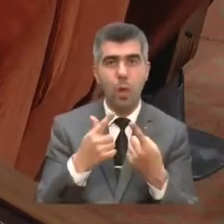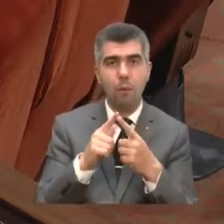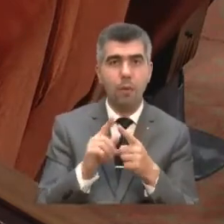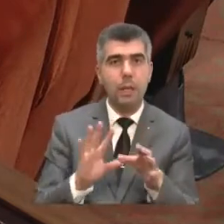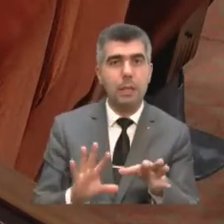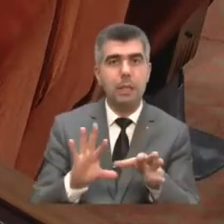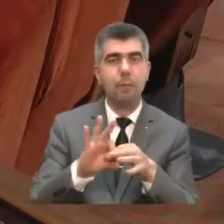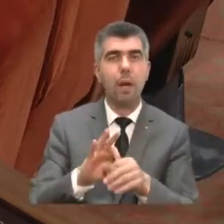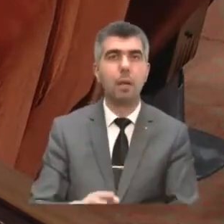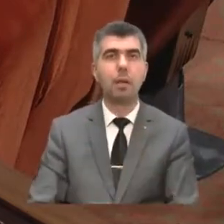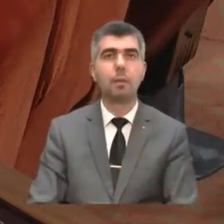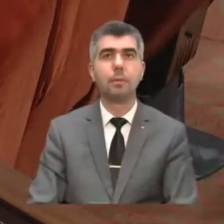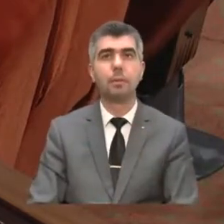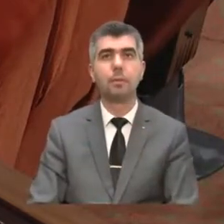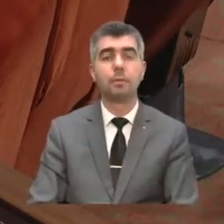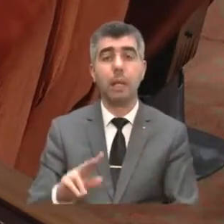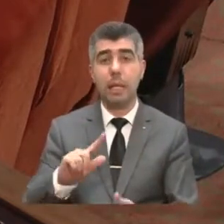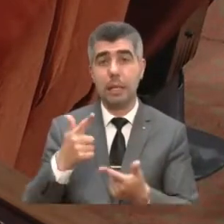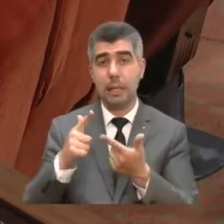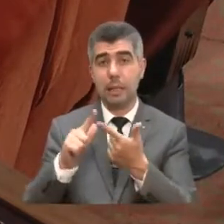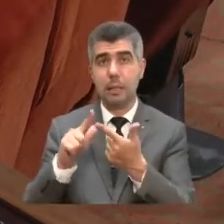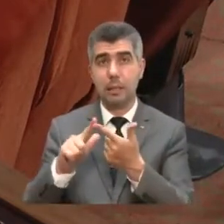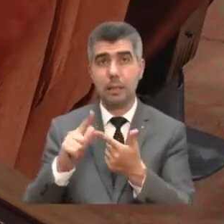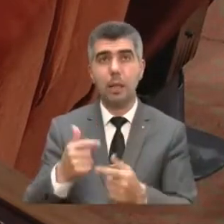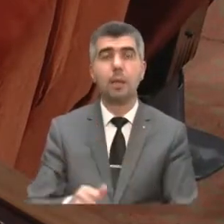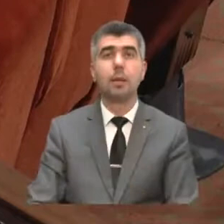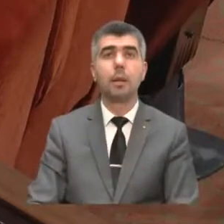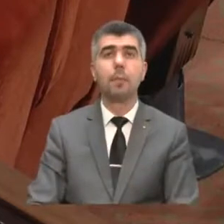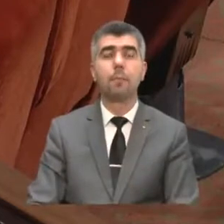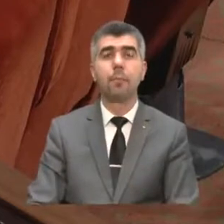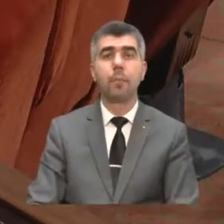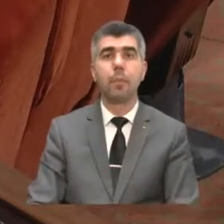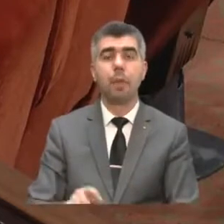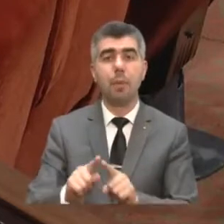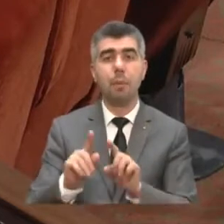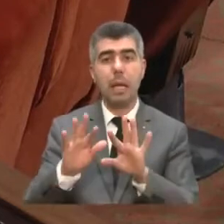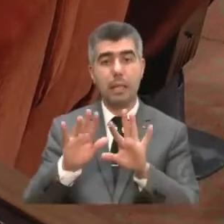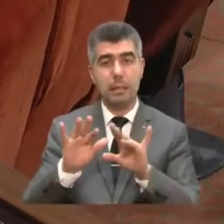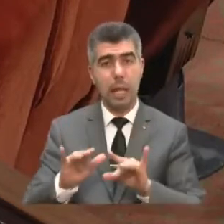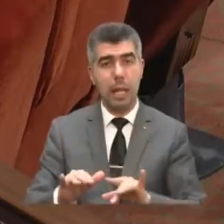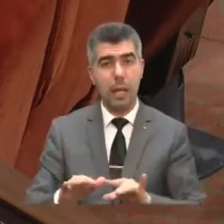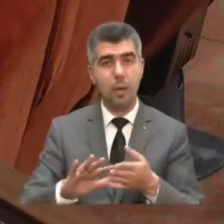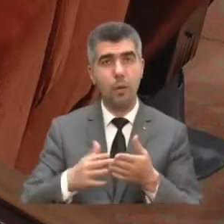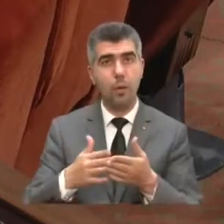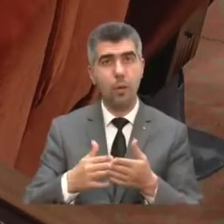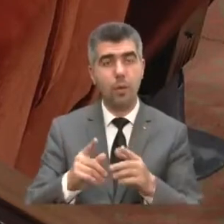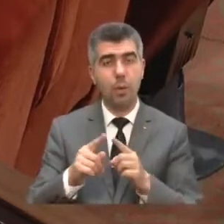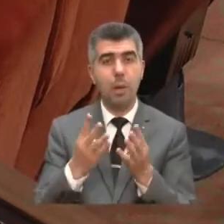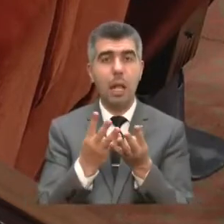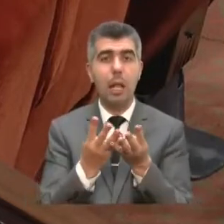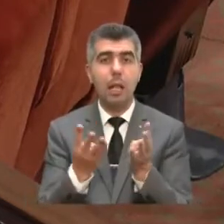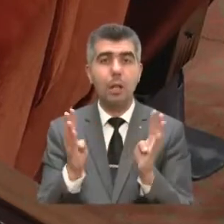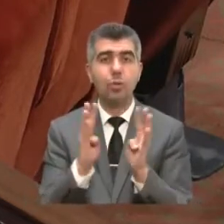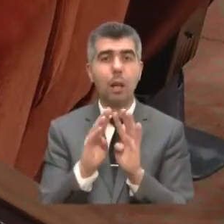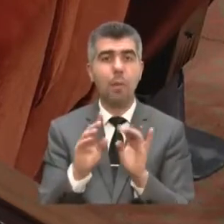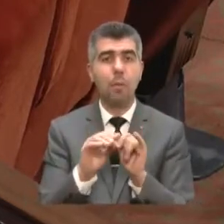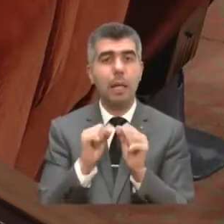الاتفاقيه. وحاجه ثانيه اللي بغيت نقولها، بغيت نشير لذاك التقرير ديال اللجنه ديال النموذج التنموي